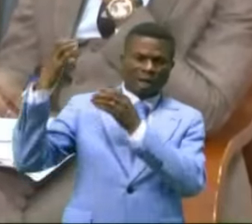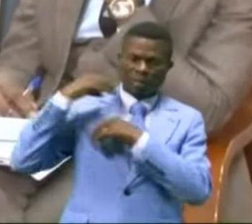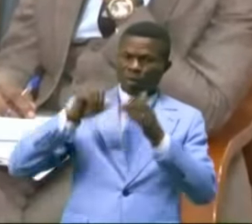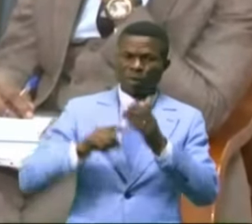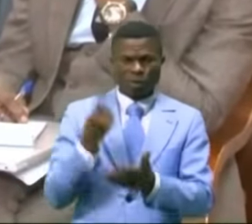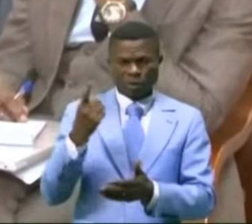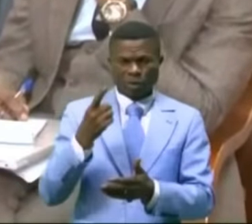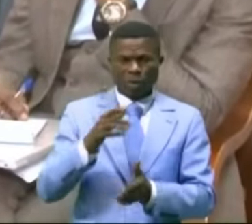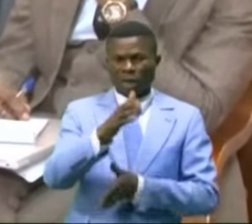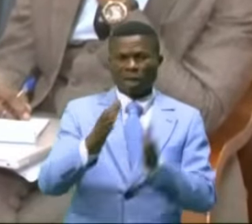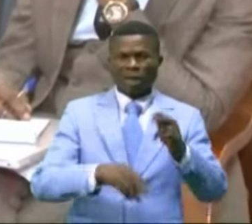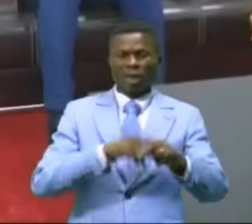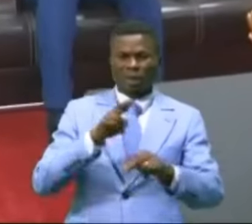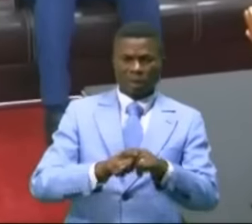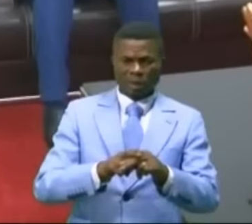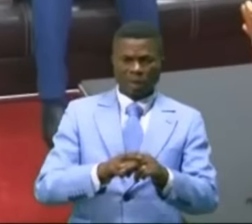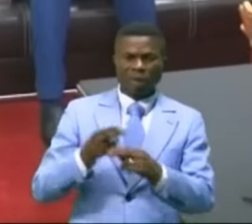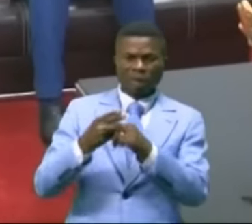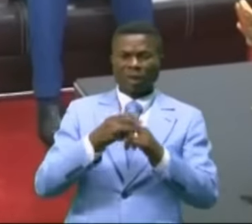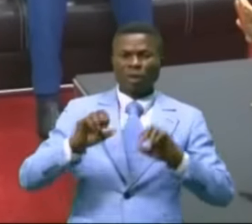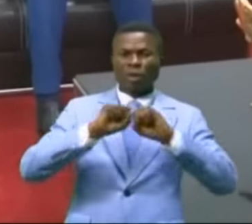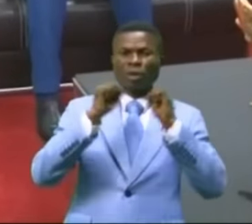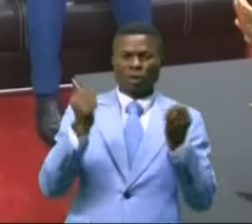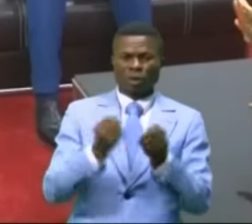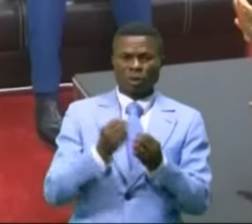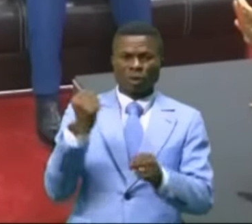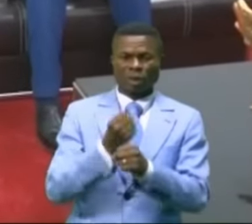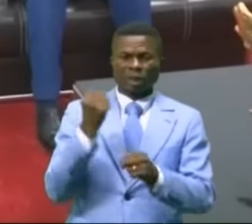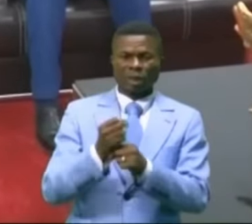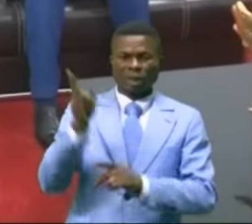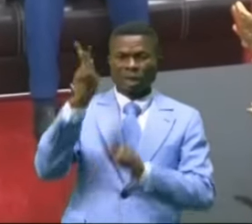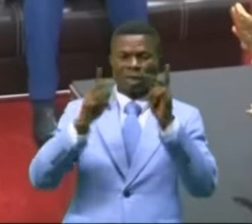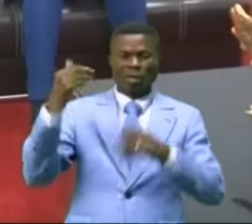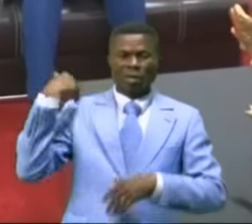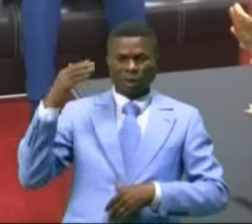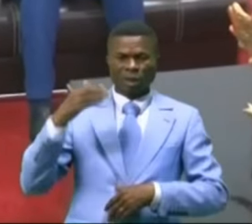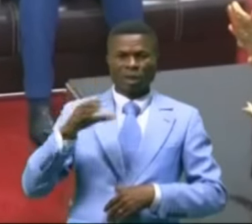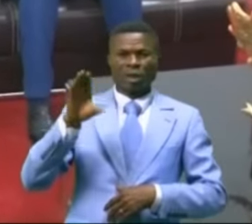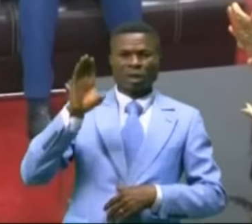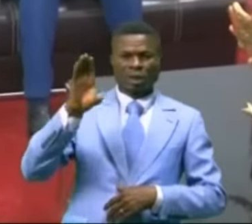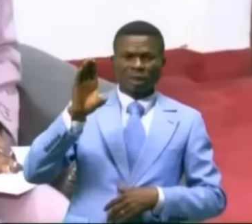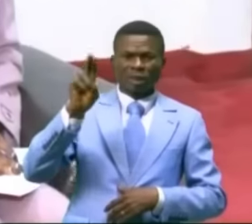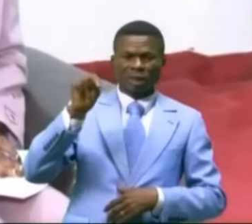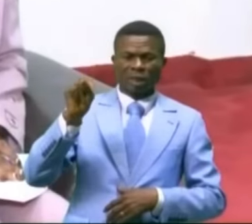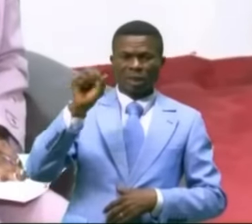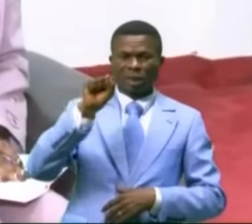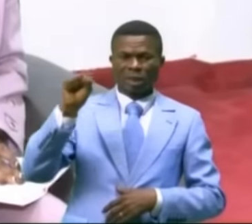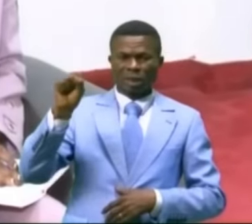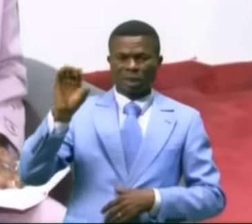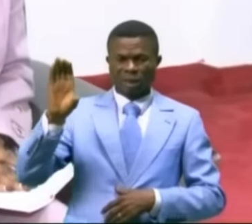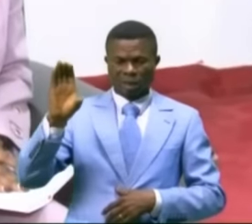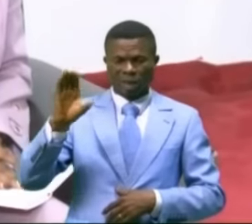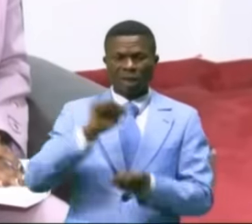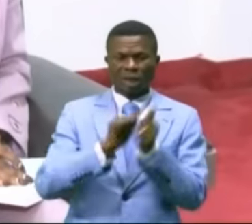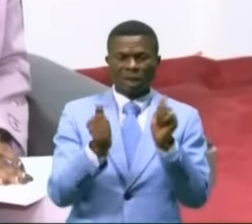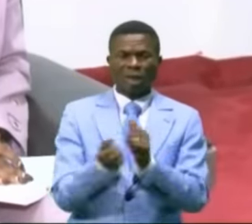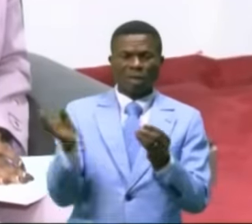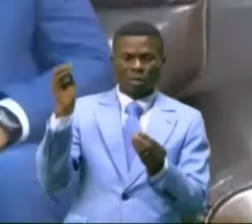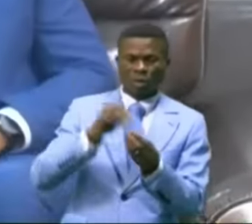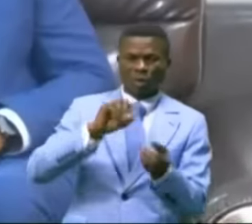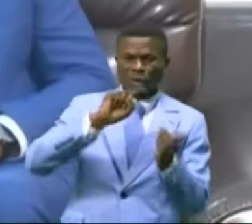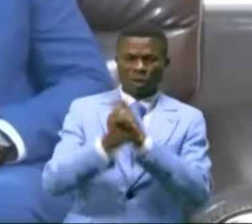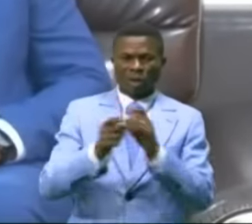par la Caisse nationale de sécurité sociale des agents publics de l'État, CNSA. À cela s'ajoutent d'autres questions avant la réforme